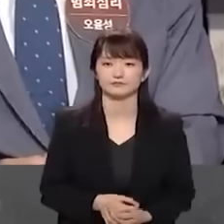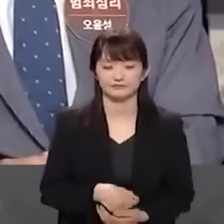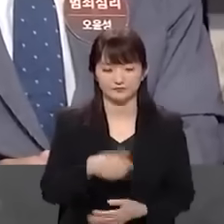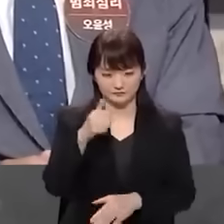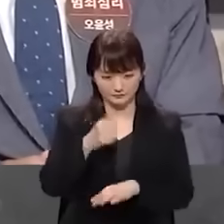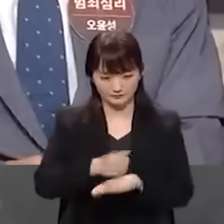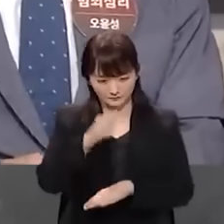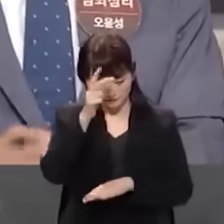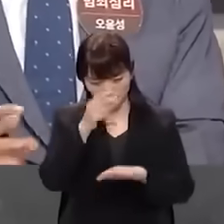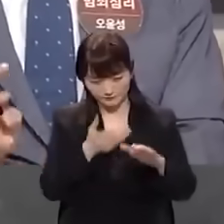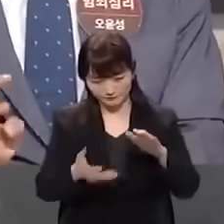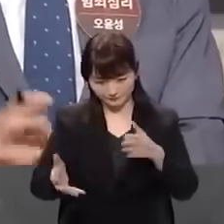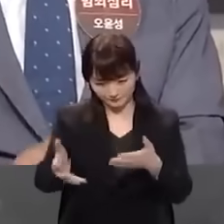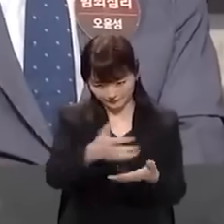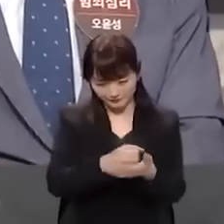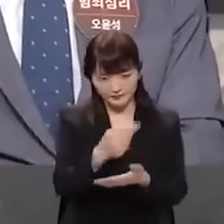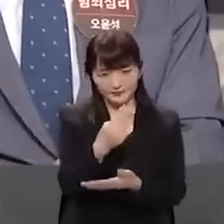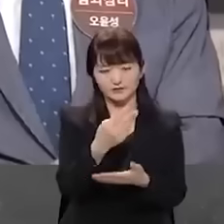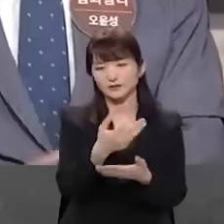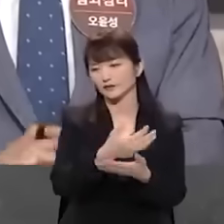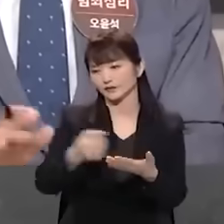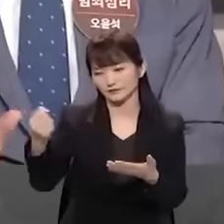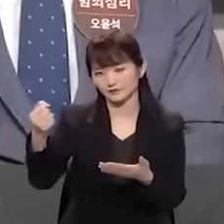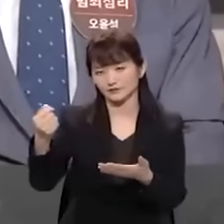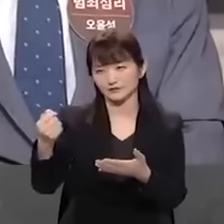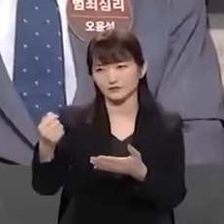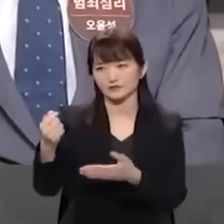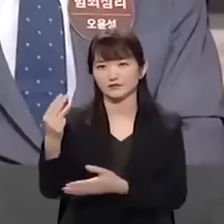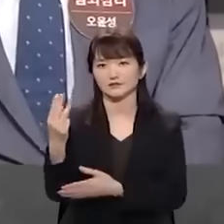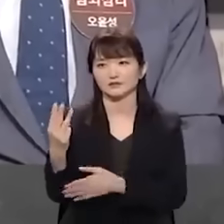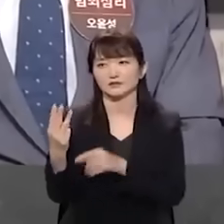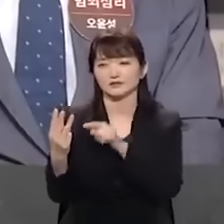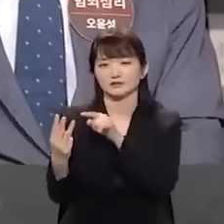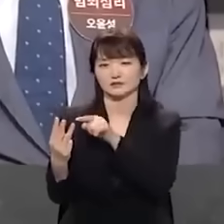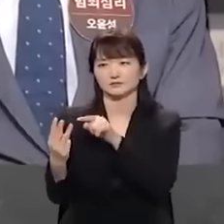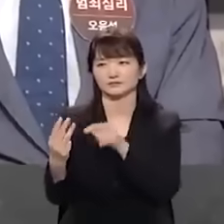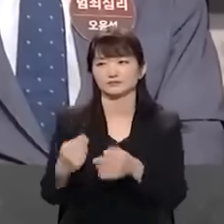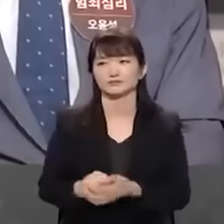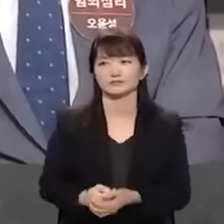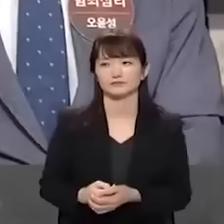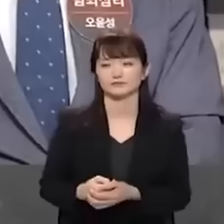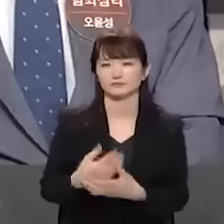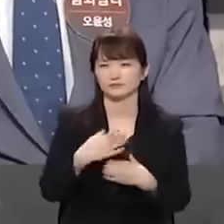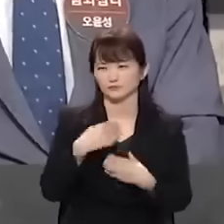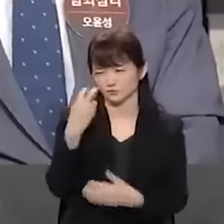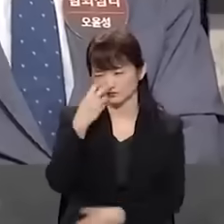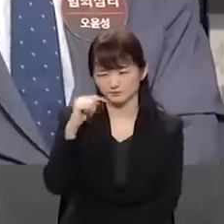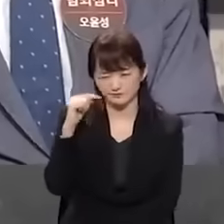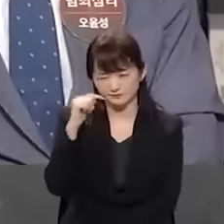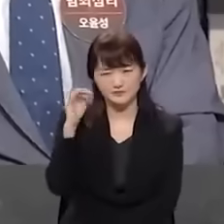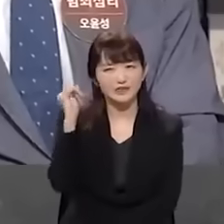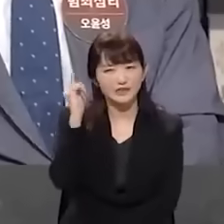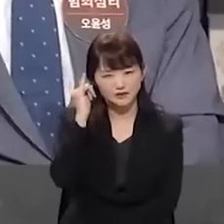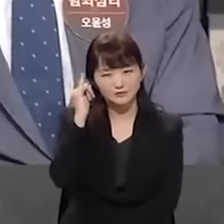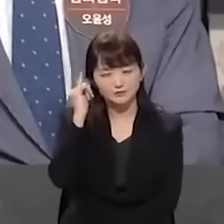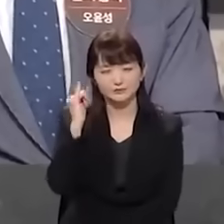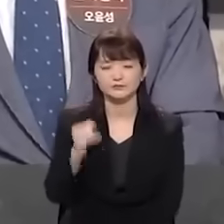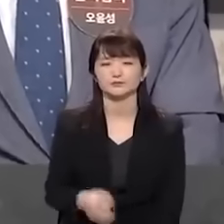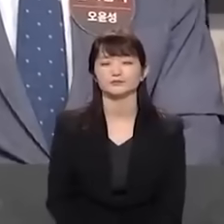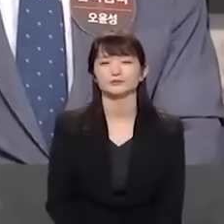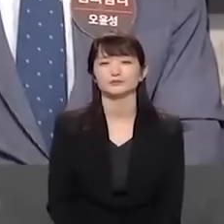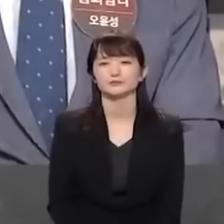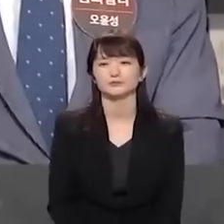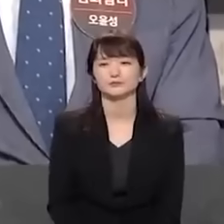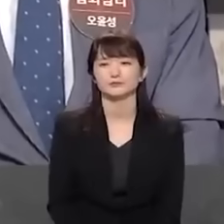압수 수색으로 세대를 확보를 했는데 그 세대가 전부 다 어 보안이 까다로운 그 아이폰이라고 합니다